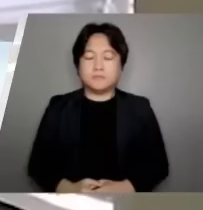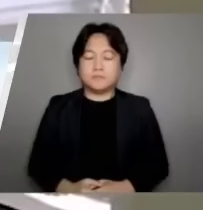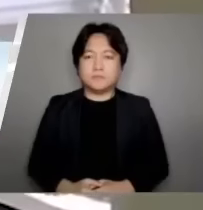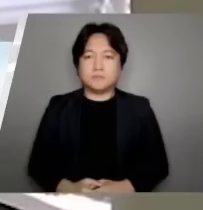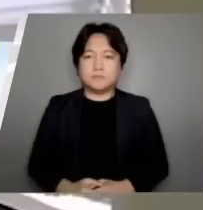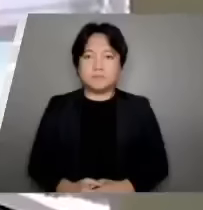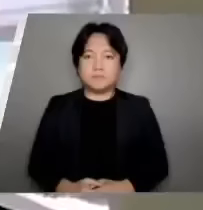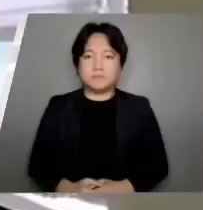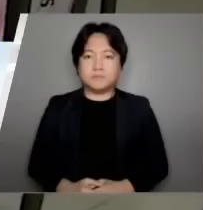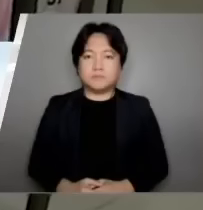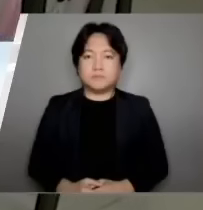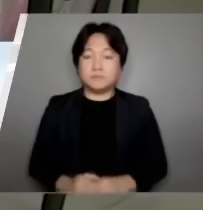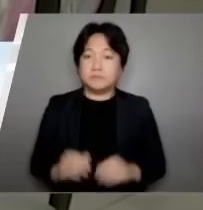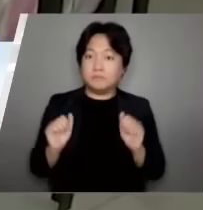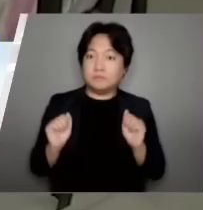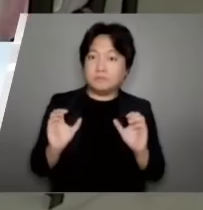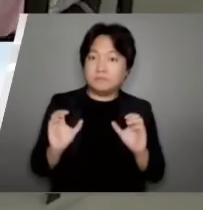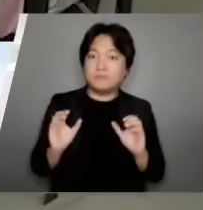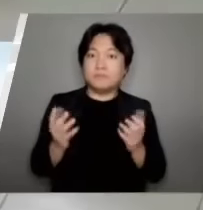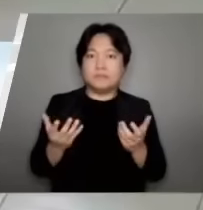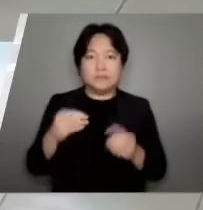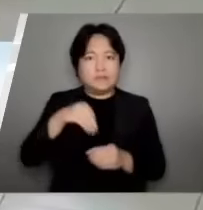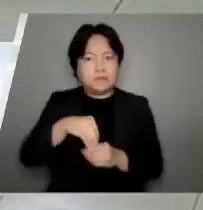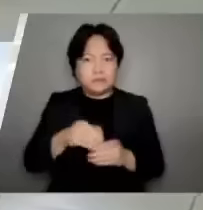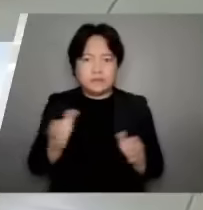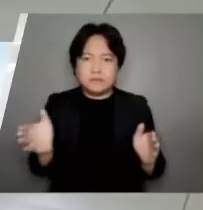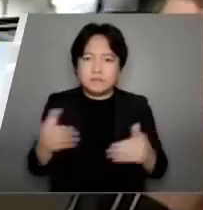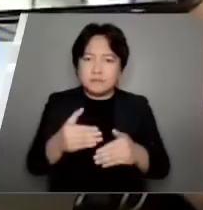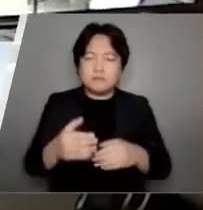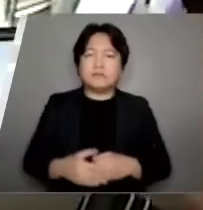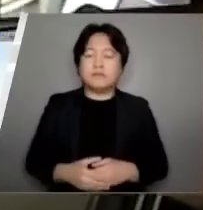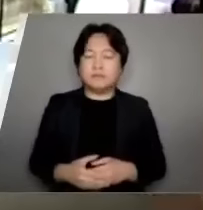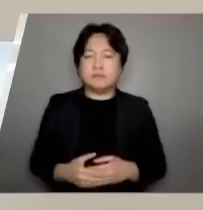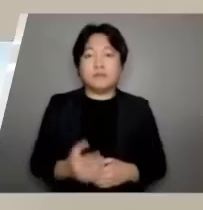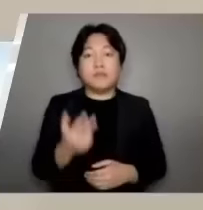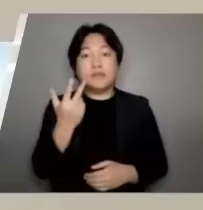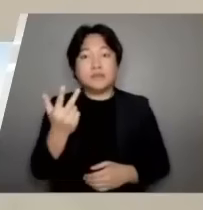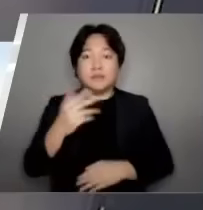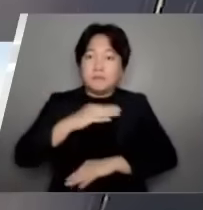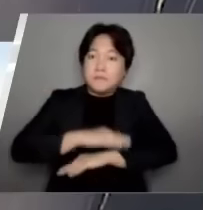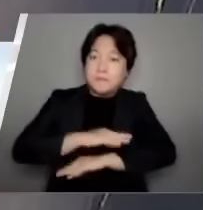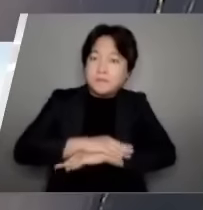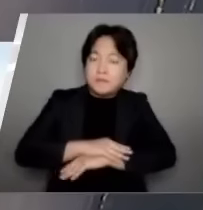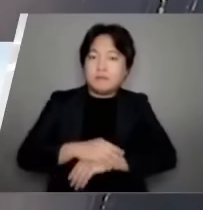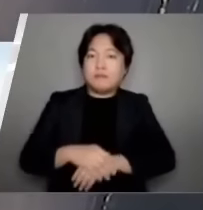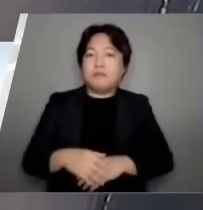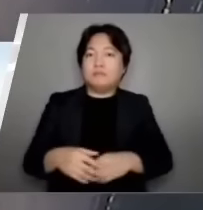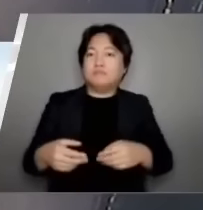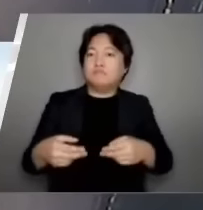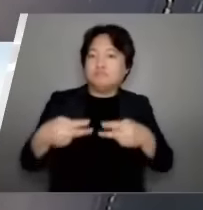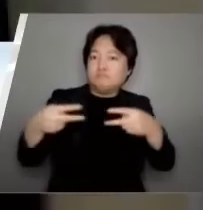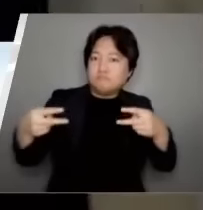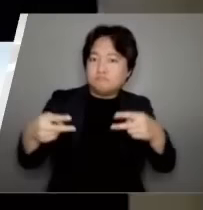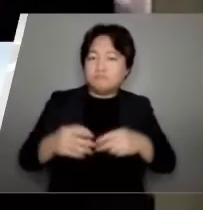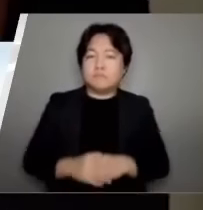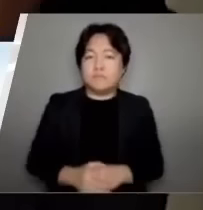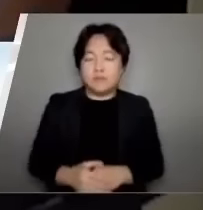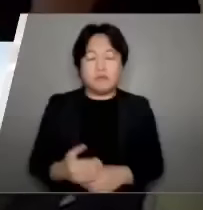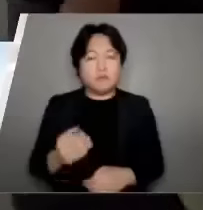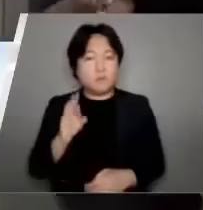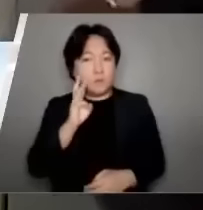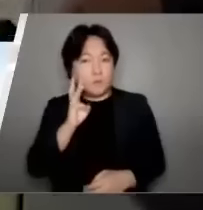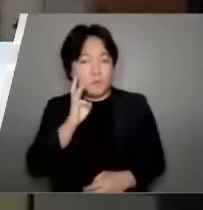Di aircon na silid, may tatlong single double deck na kama, may water dispenser, may sariling banyo. Ito